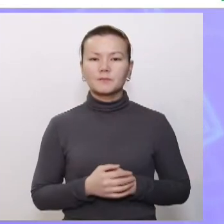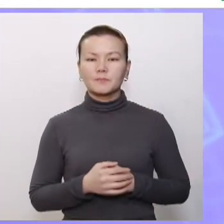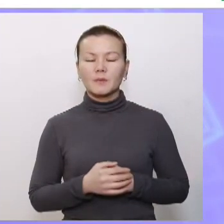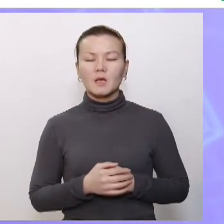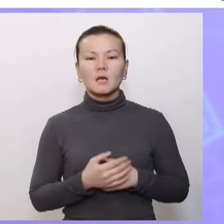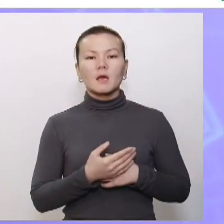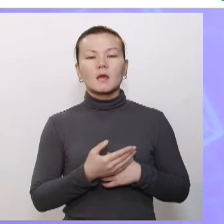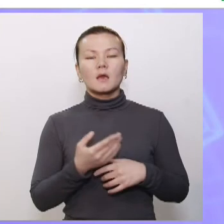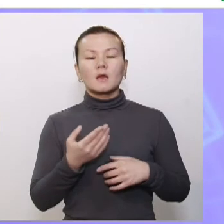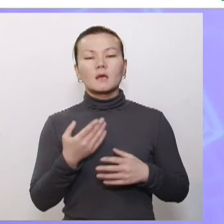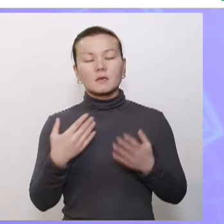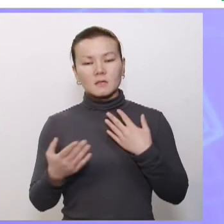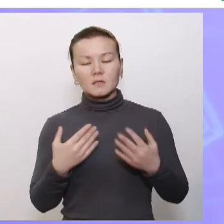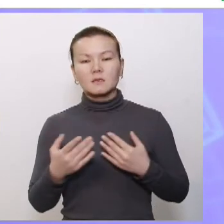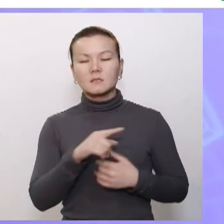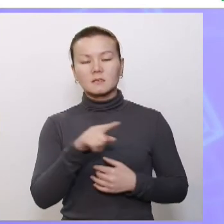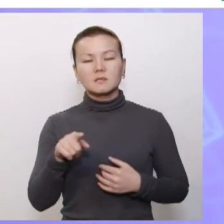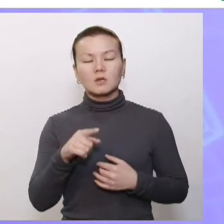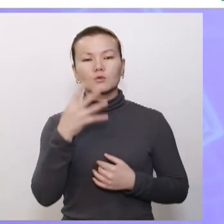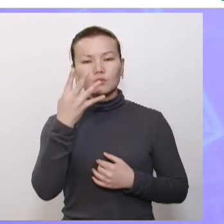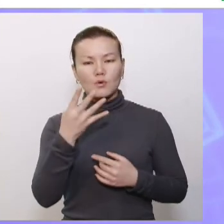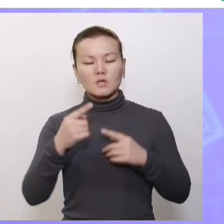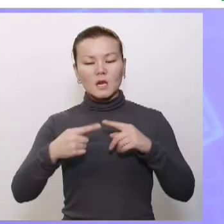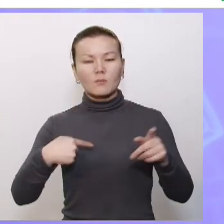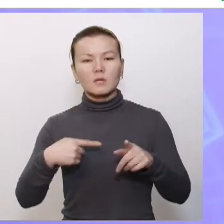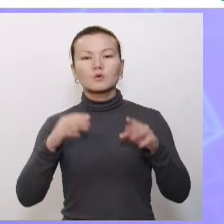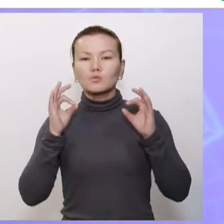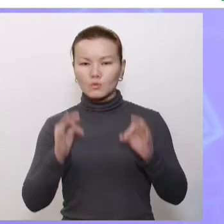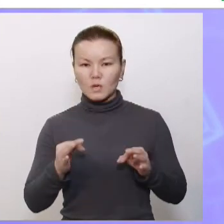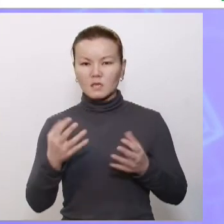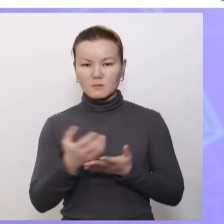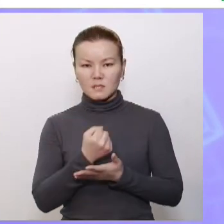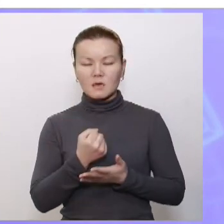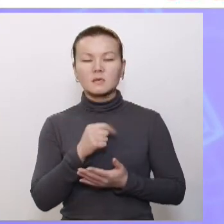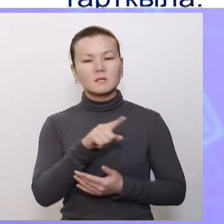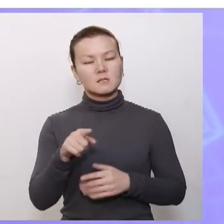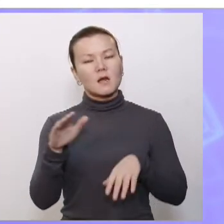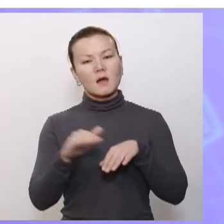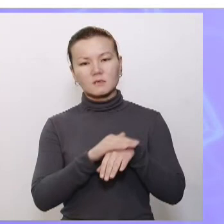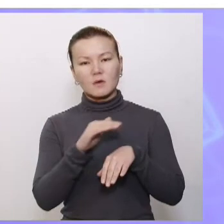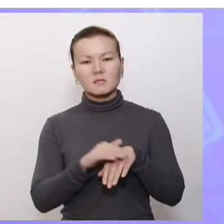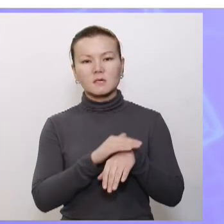Eğer de 4 ayırmanı den tuğra tapsanar, anda azamatsınar.